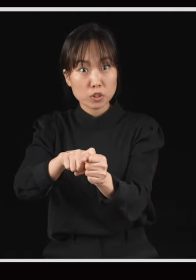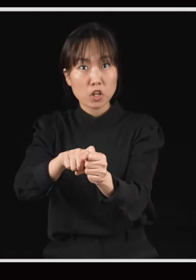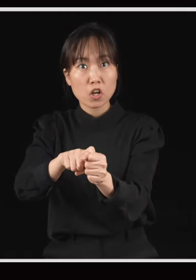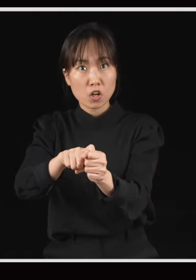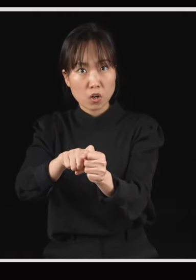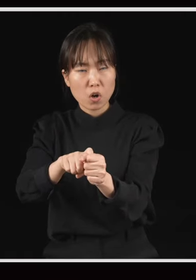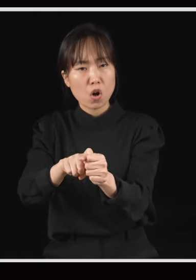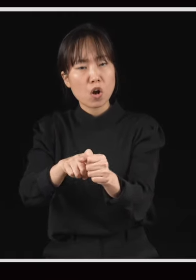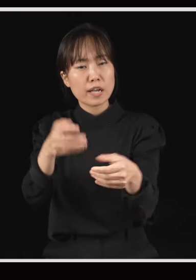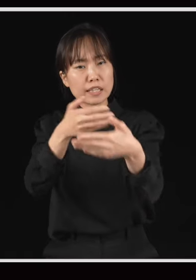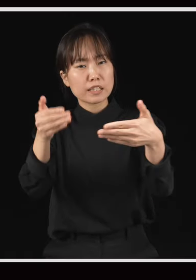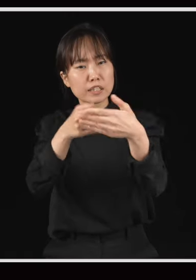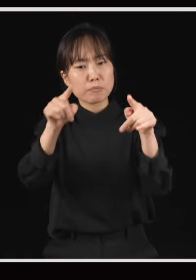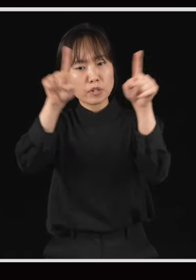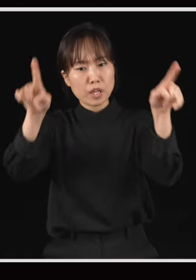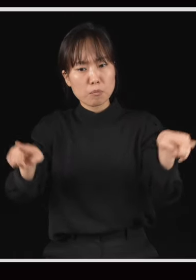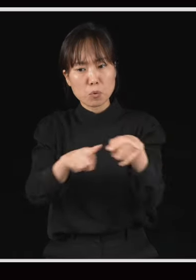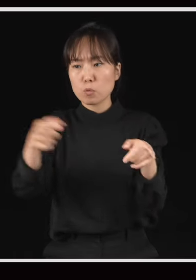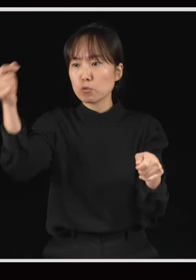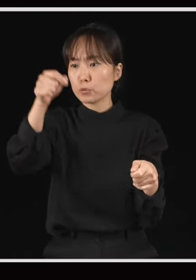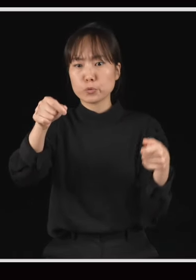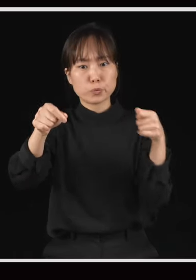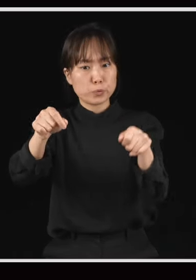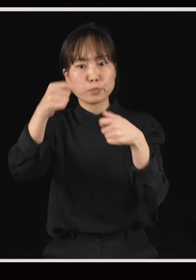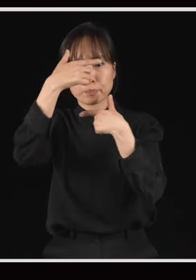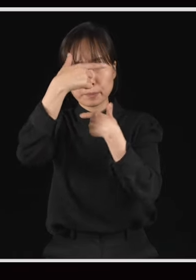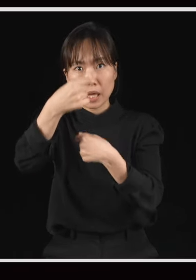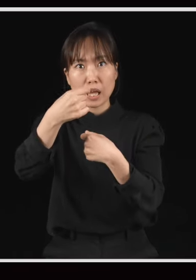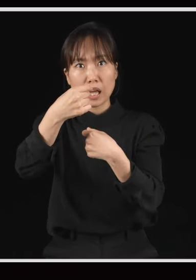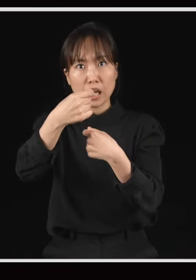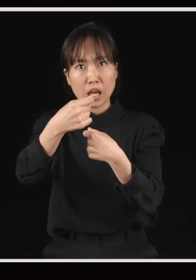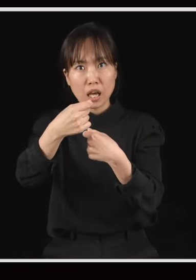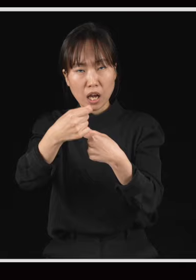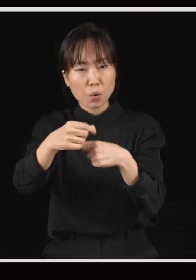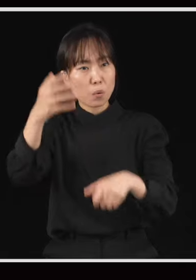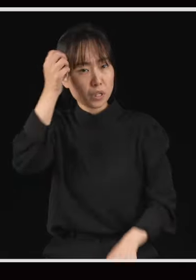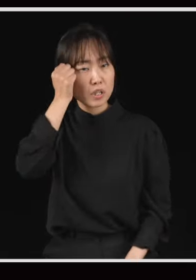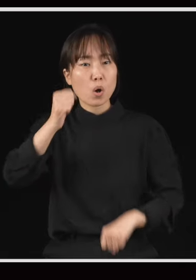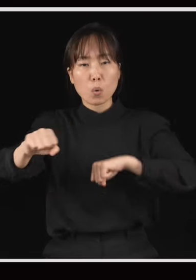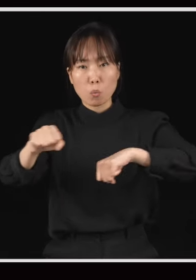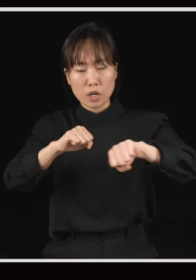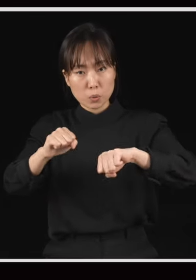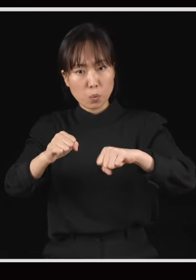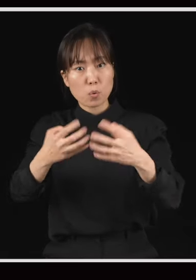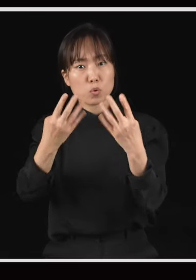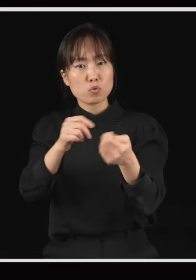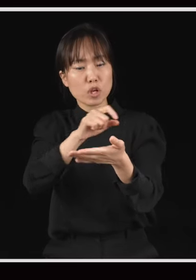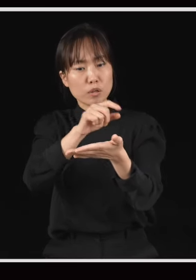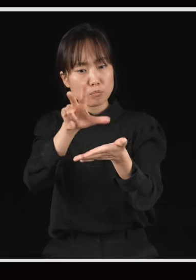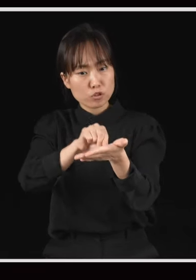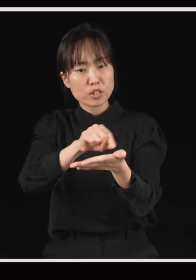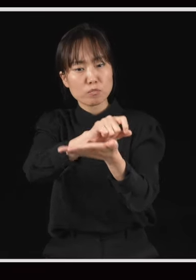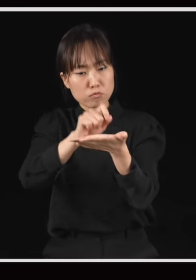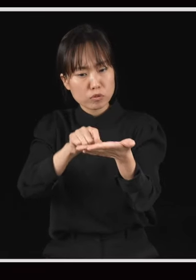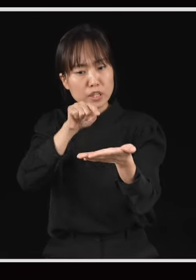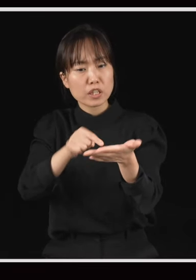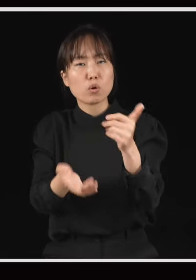우리가 치매 예방이라고 하면은 어떤 퍼즐 푼다거나 또는 인지 활동, 수학 문제 푼다거나 이런 것들 많이 생각을 하실